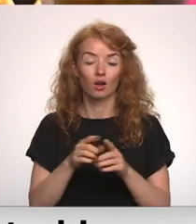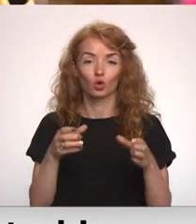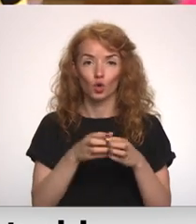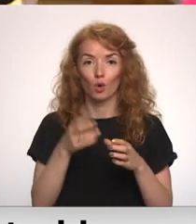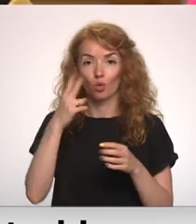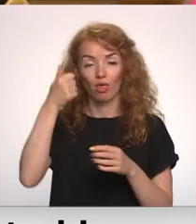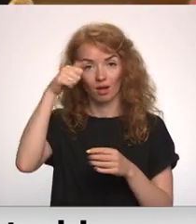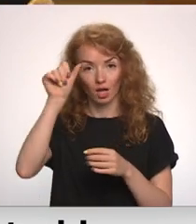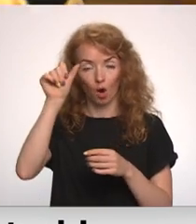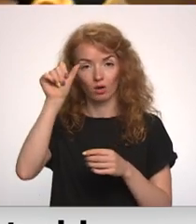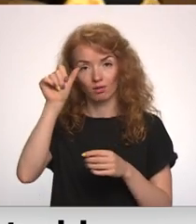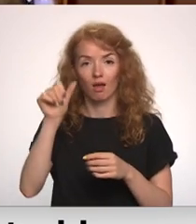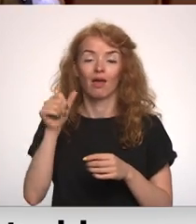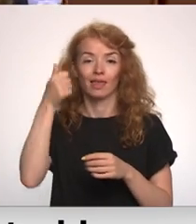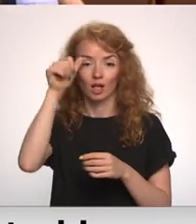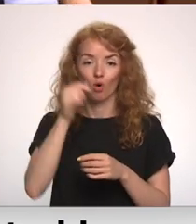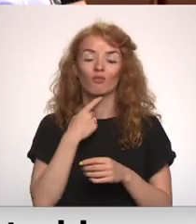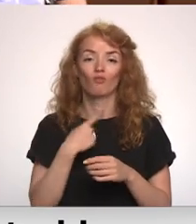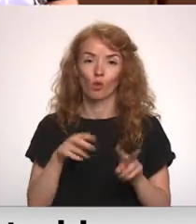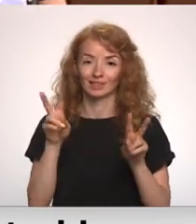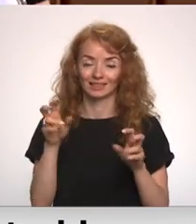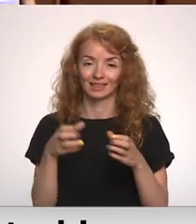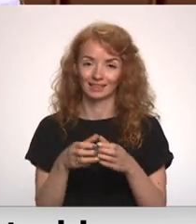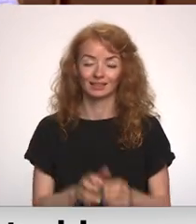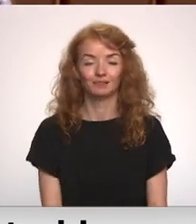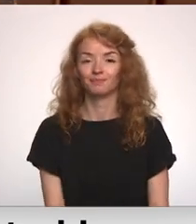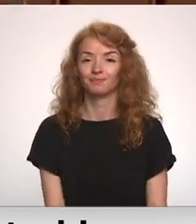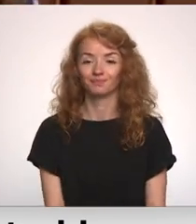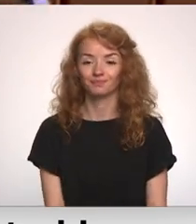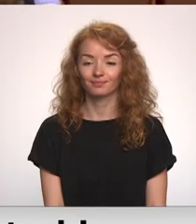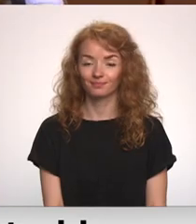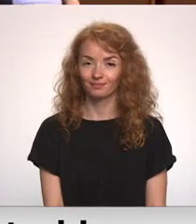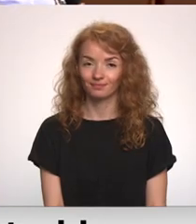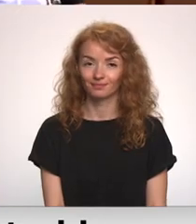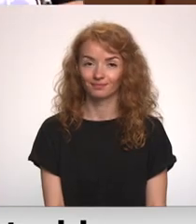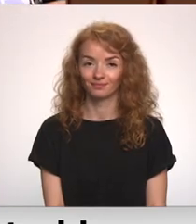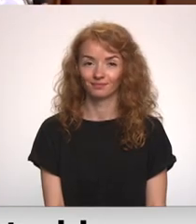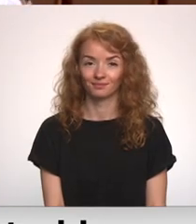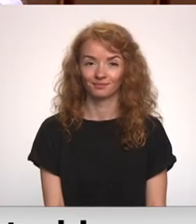Igaunijas Estonian Voices. Laura Jansone, Envats Mosakovskas, Vidzemes televīzija.